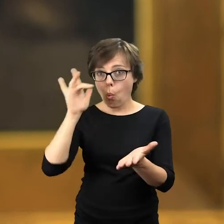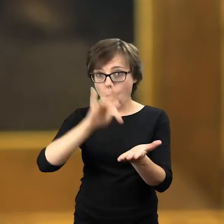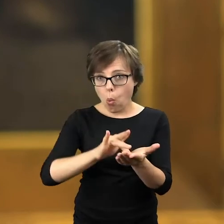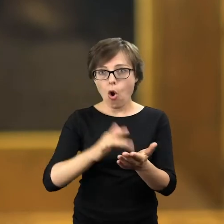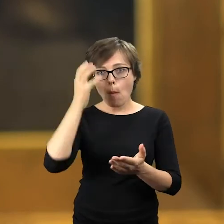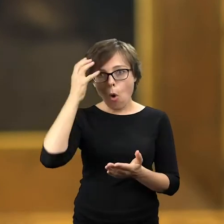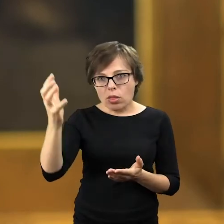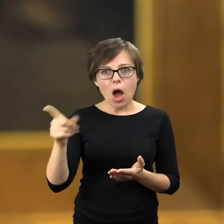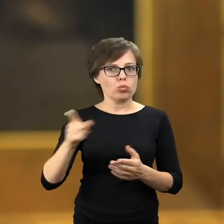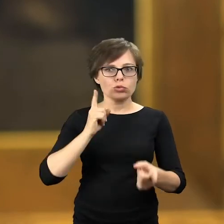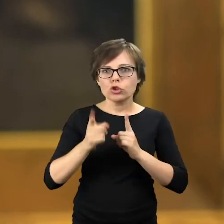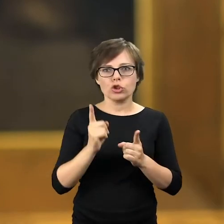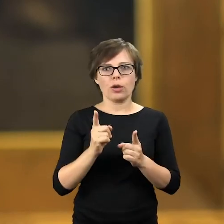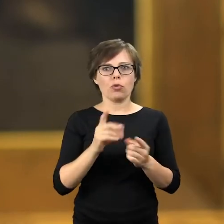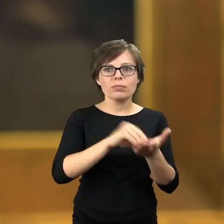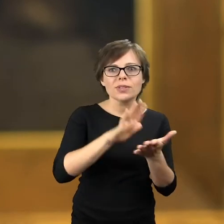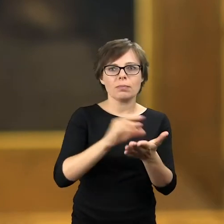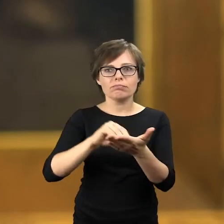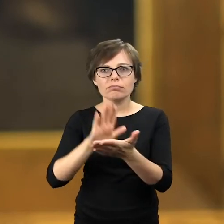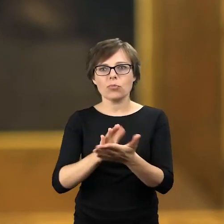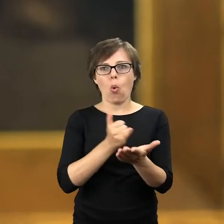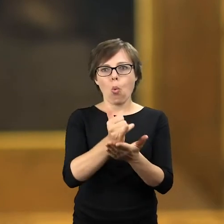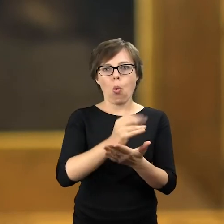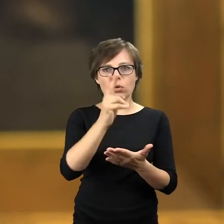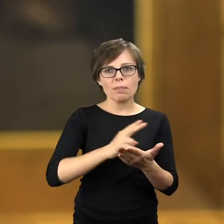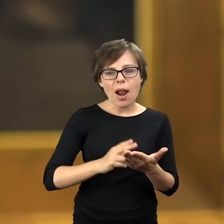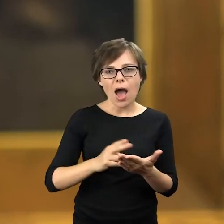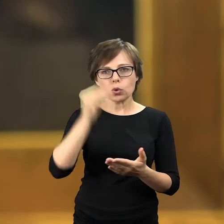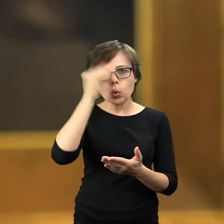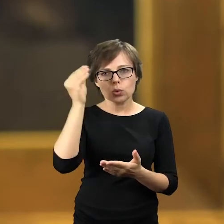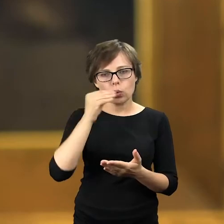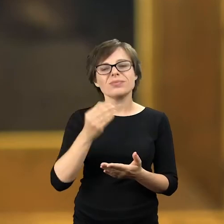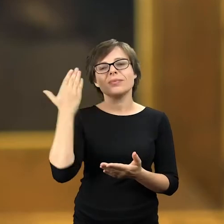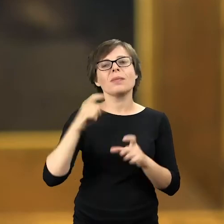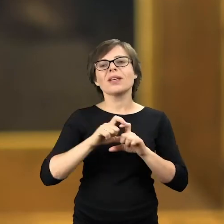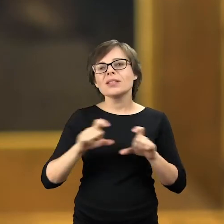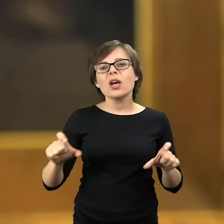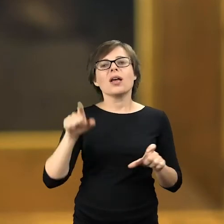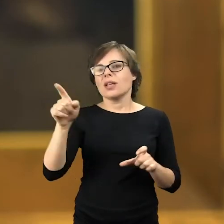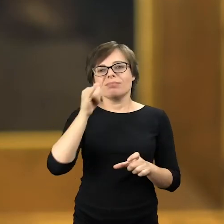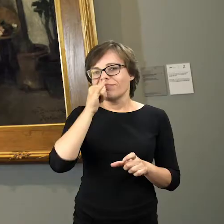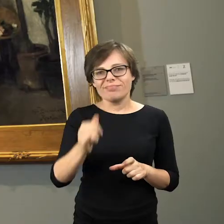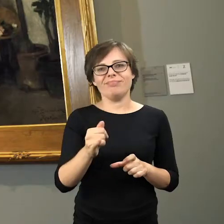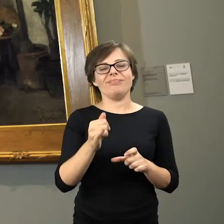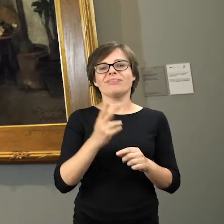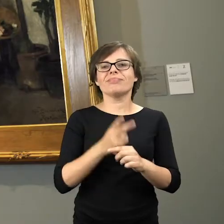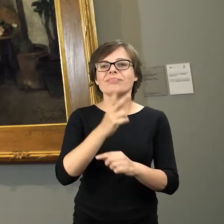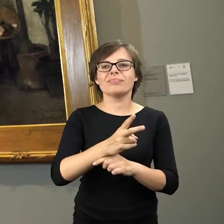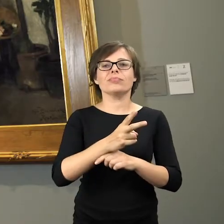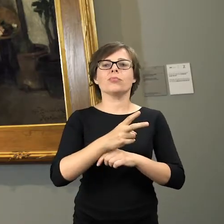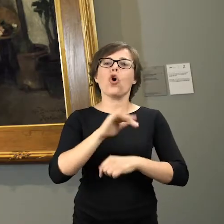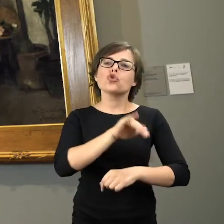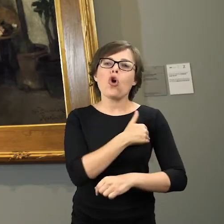zapisała się na kursy malarskie, bo nie mogła zapisać się do żadnej szkoły, bo to czasy, kiedy kobiety nie mogły podejmować jeszcze